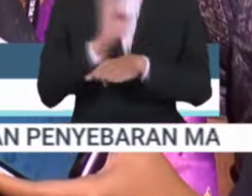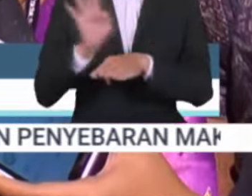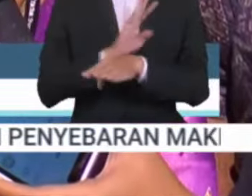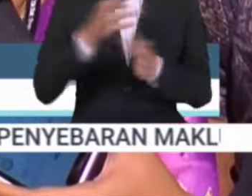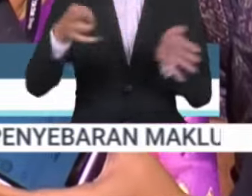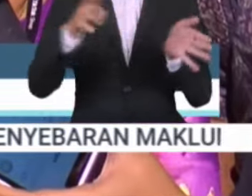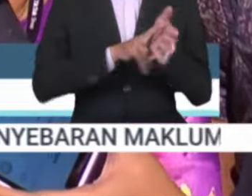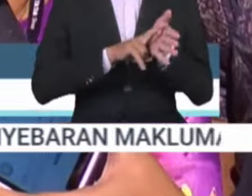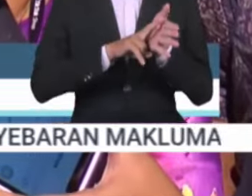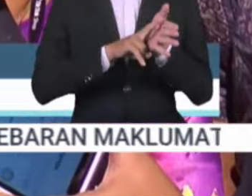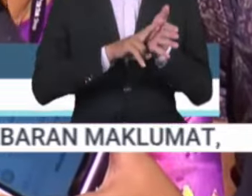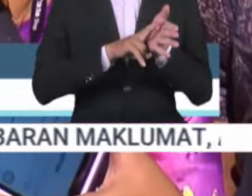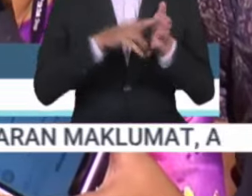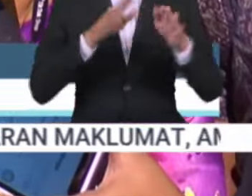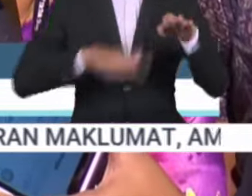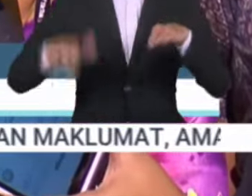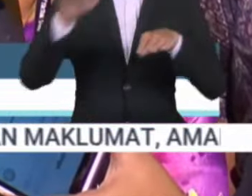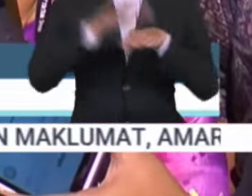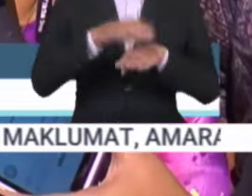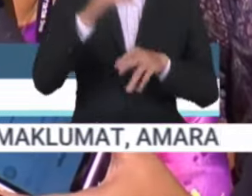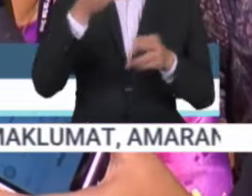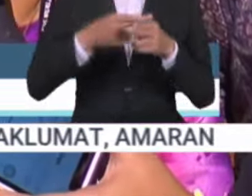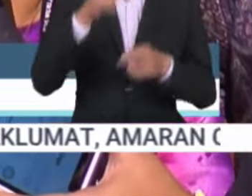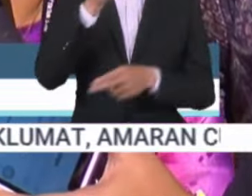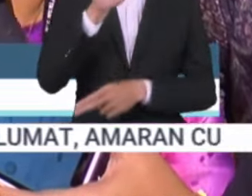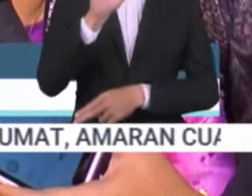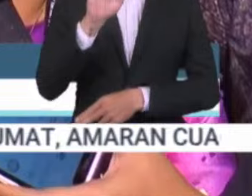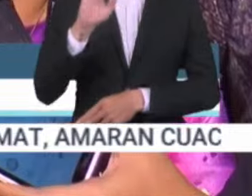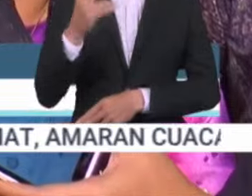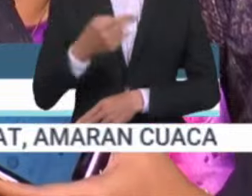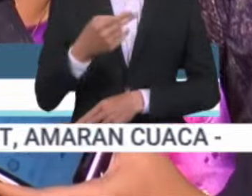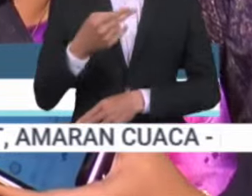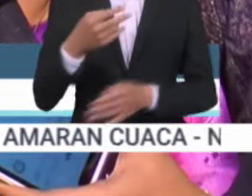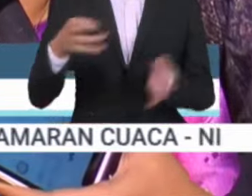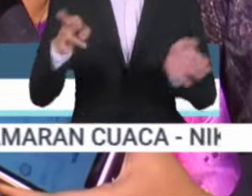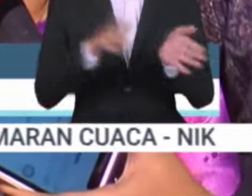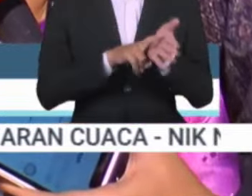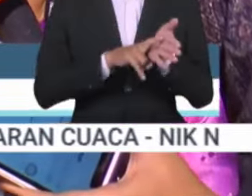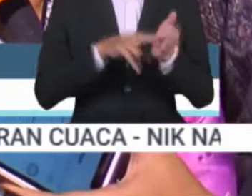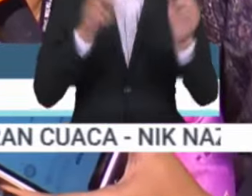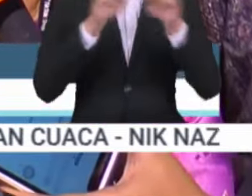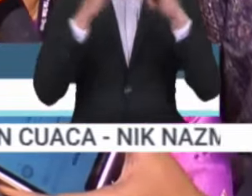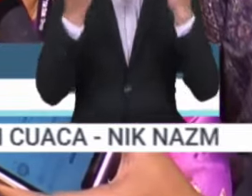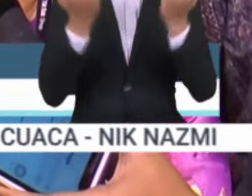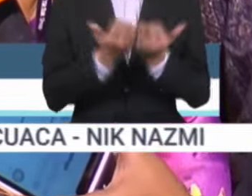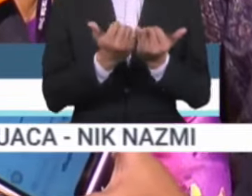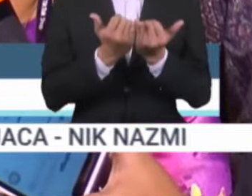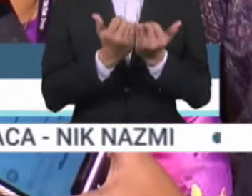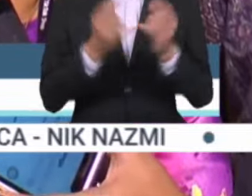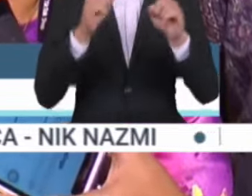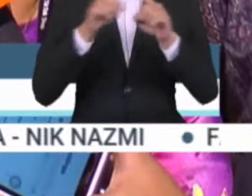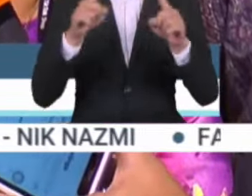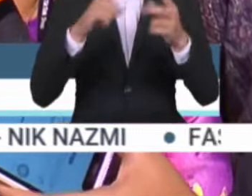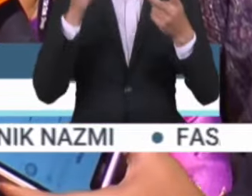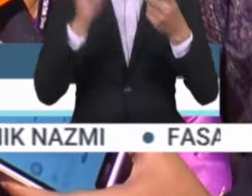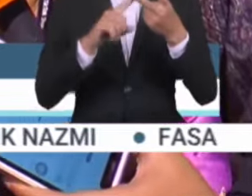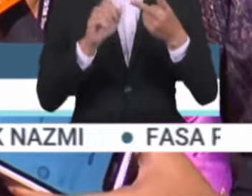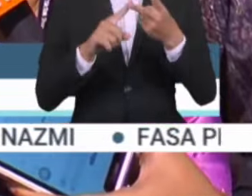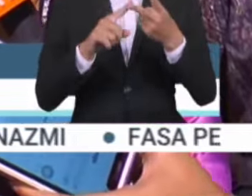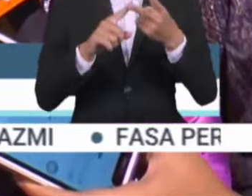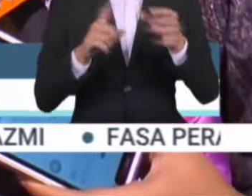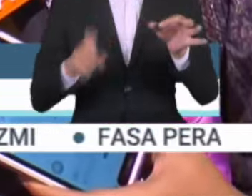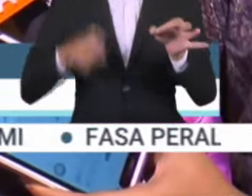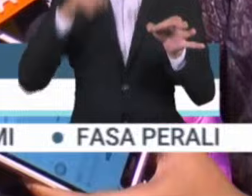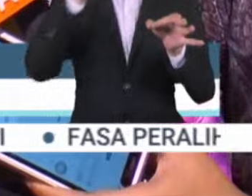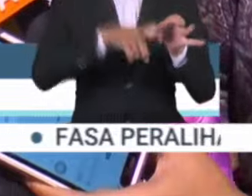didaftarkan atas nama GISB. Itu pendaftaran syarikat GISB. Yang kedua, dari segi